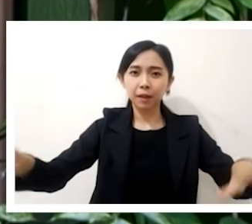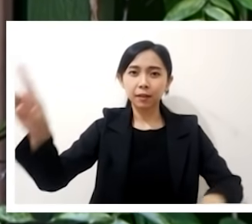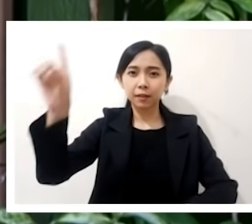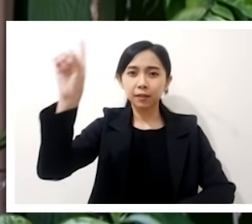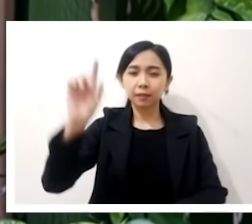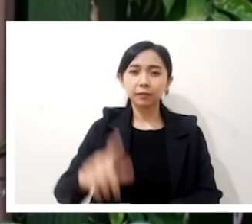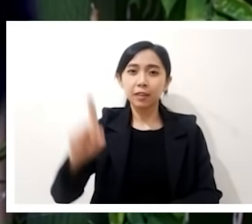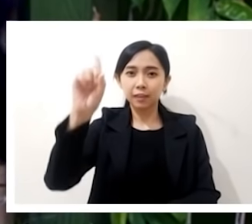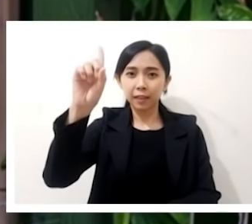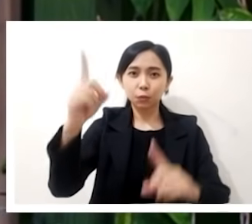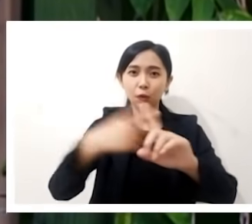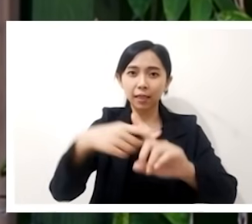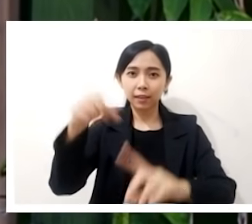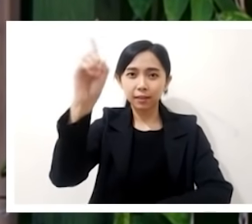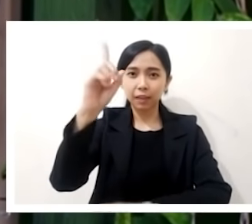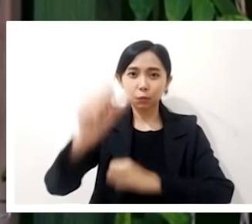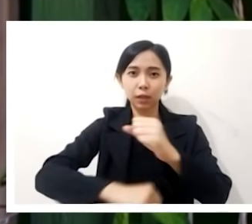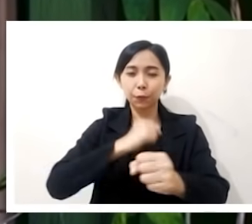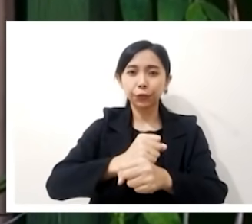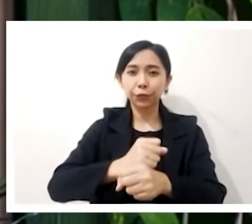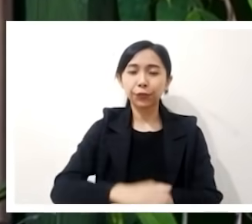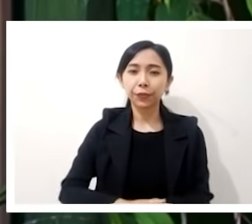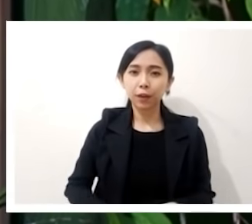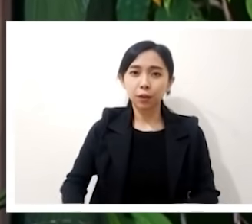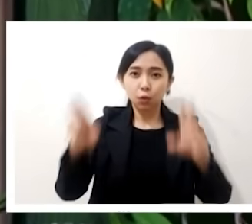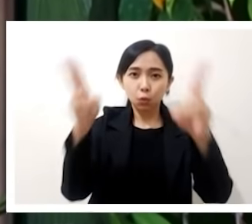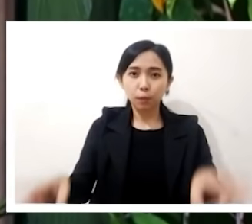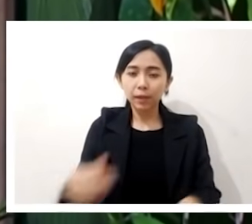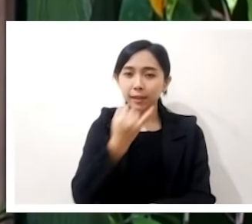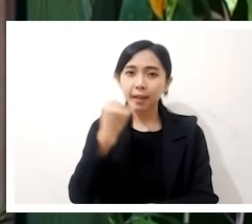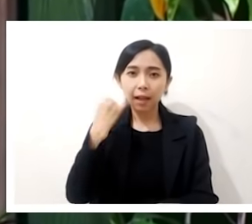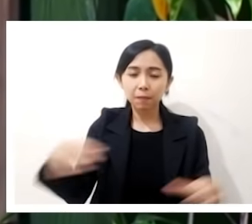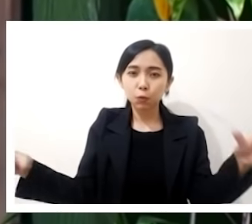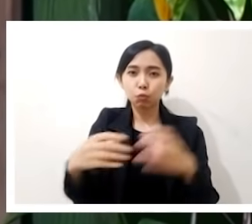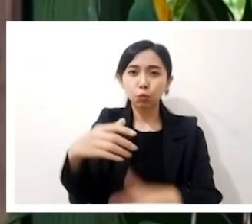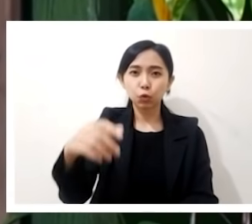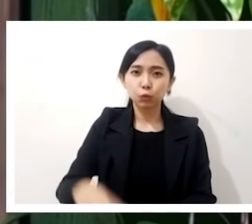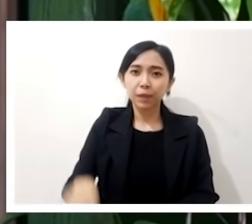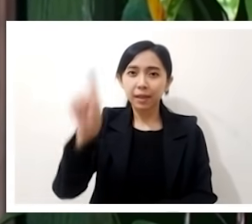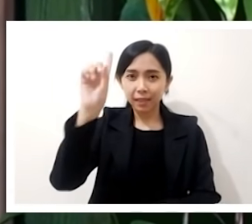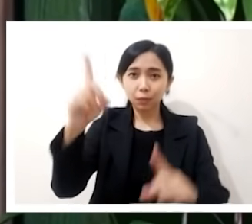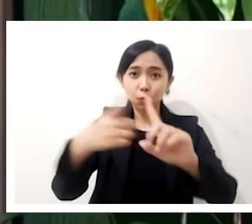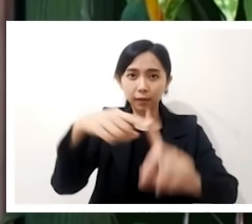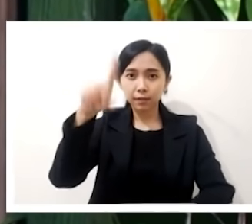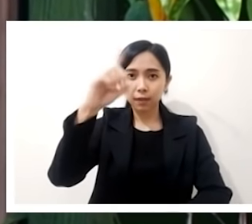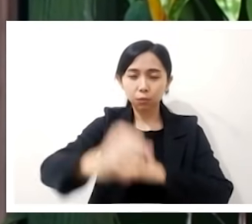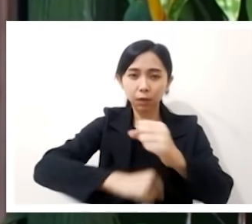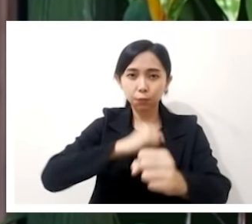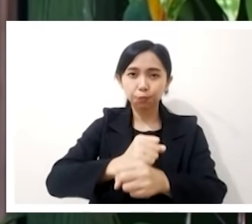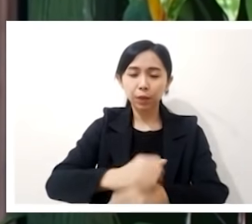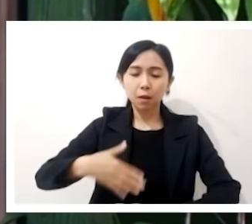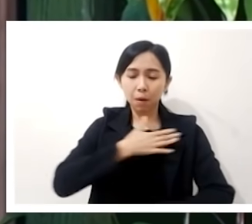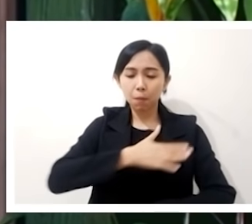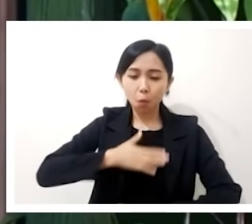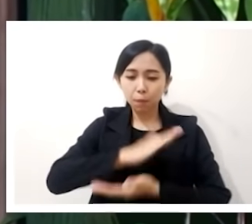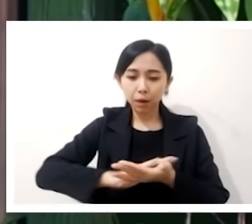kali setahun. Umat berkumpul setahun sekali memohon pengampunan dosa yang dipimpin oleh